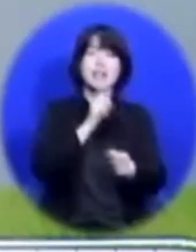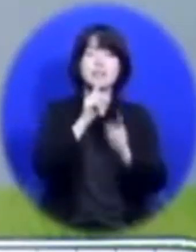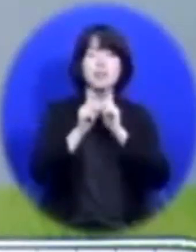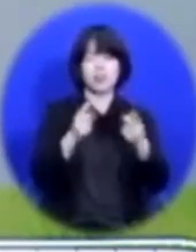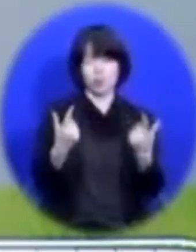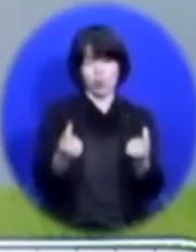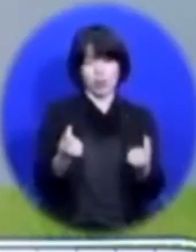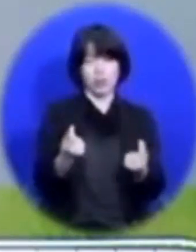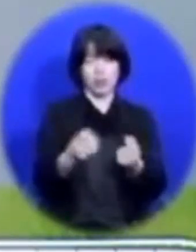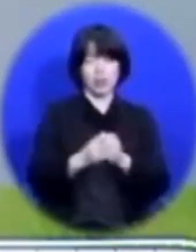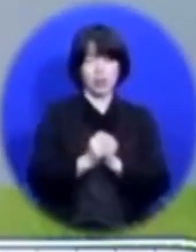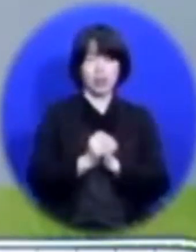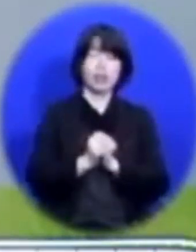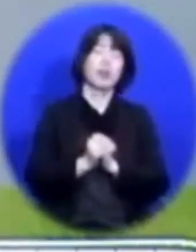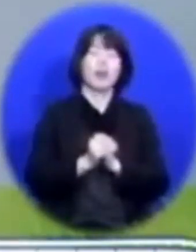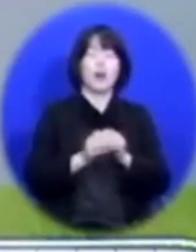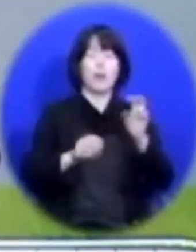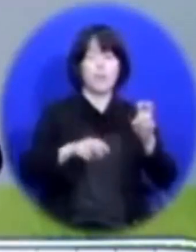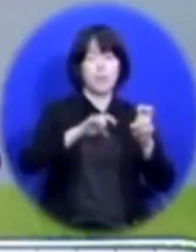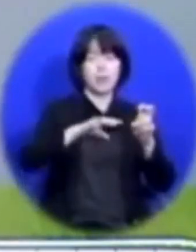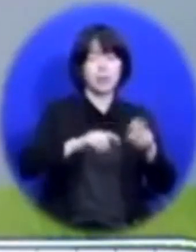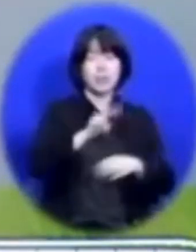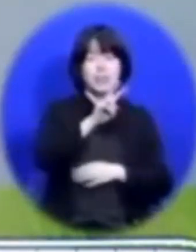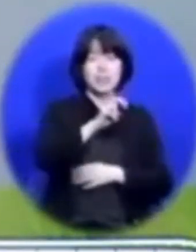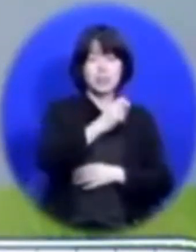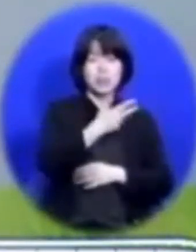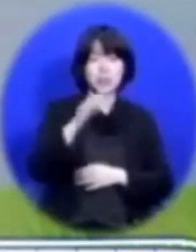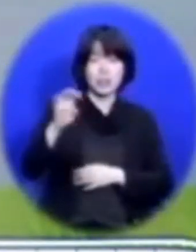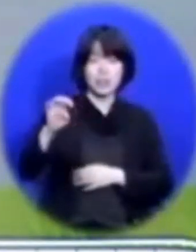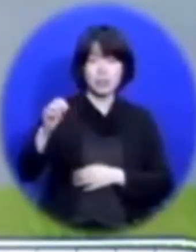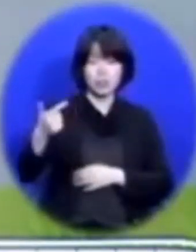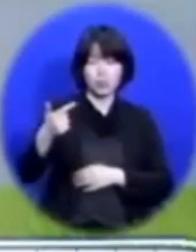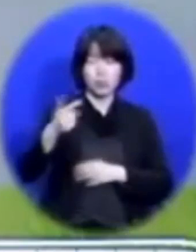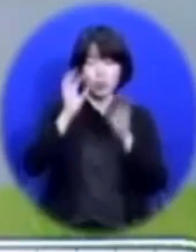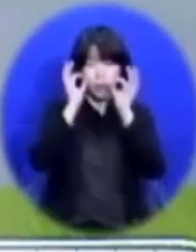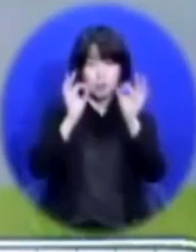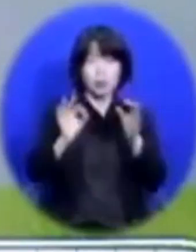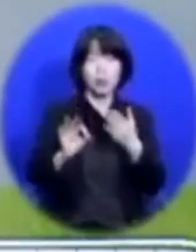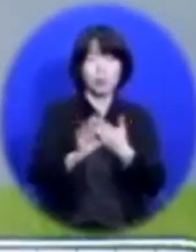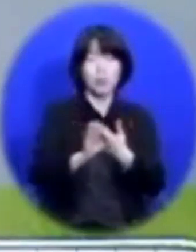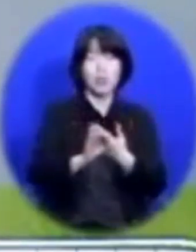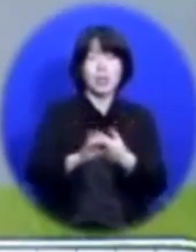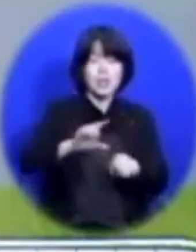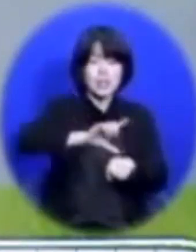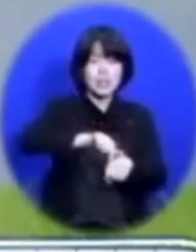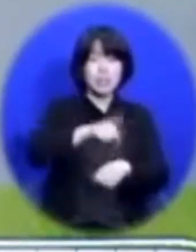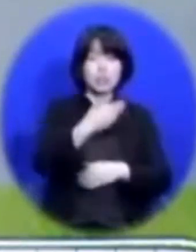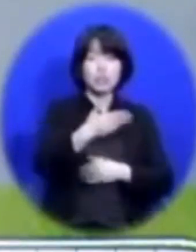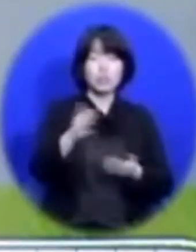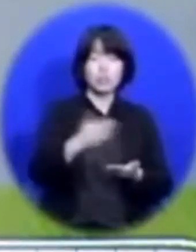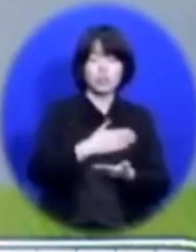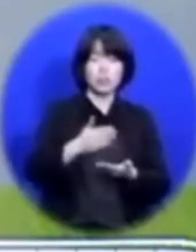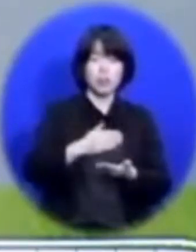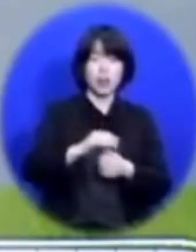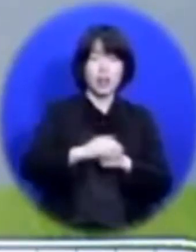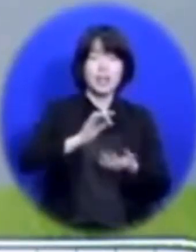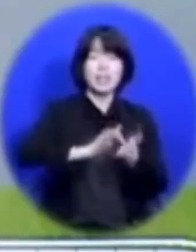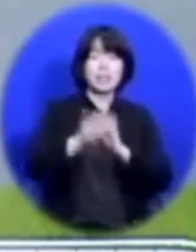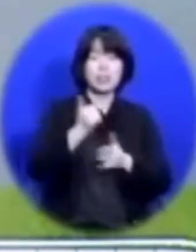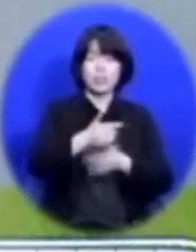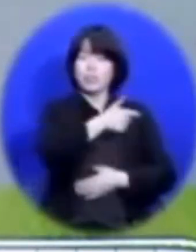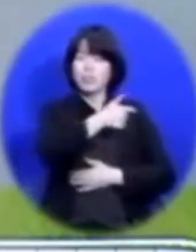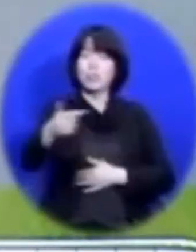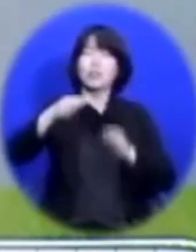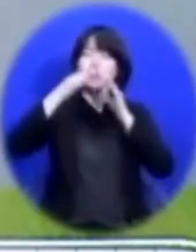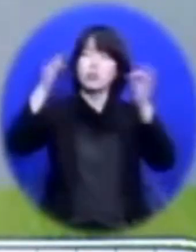마태복음27장46절을보면 ,"제구시에예수께서 큰